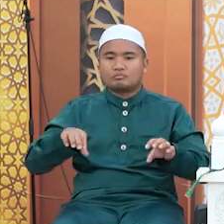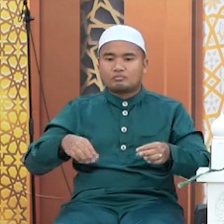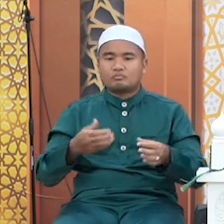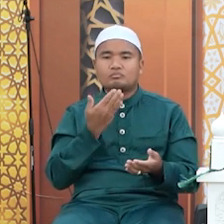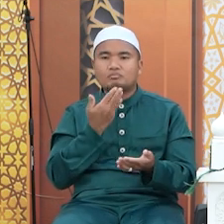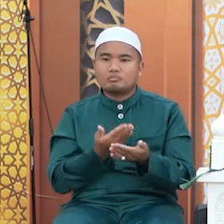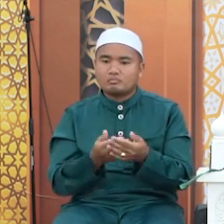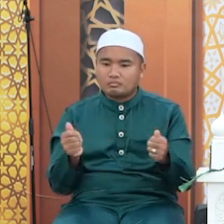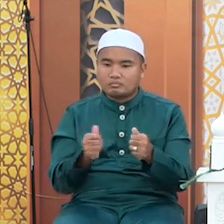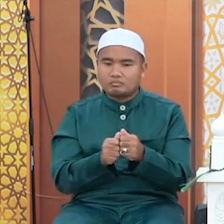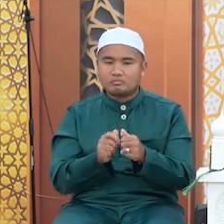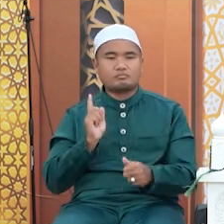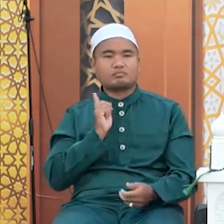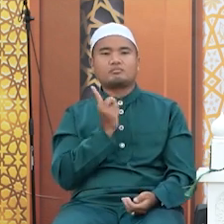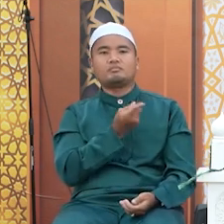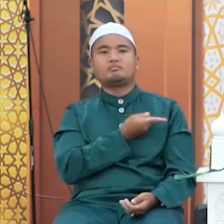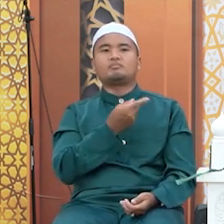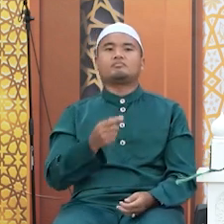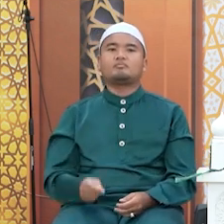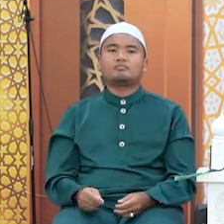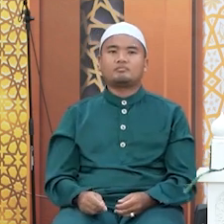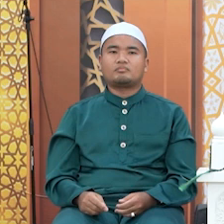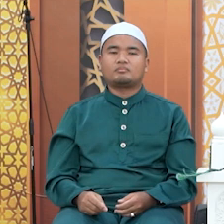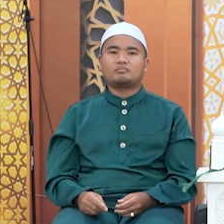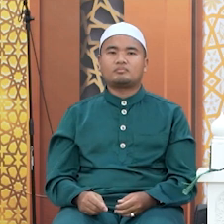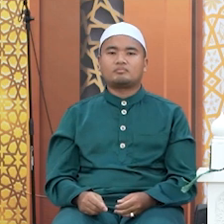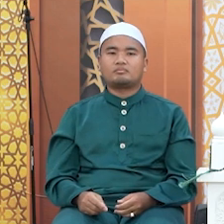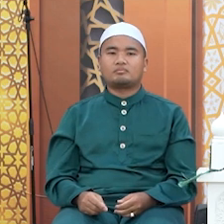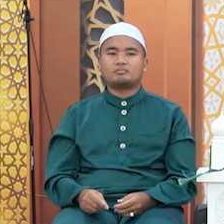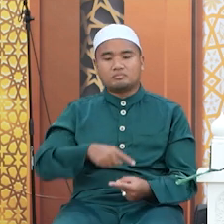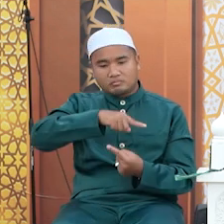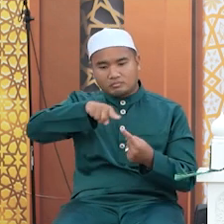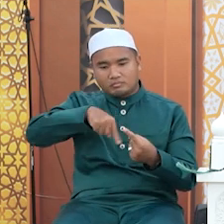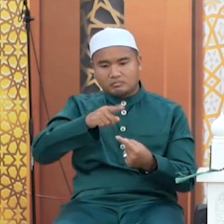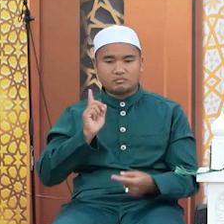Tujuan kita buat baik kat orang supaya yang di langit Tuhan tu buat baik kat kita.